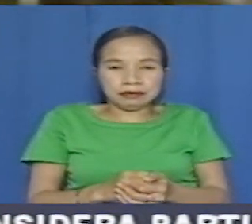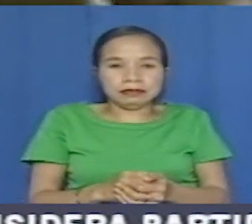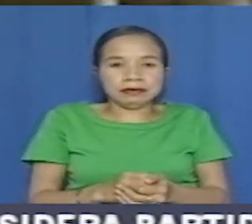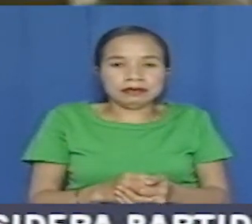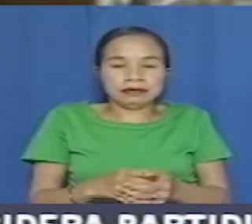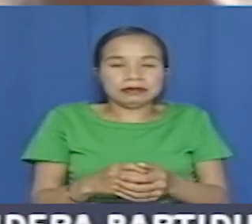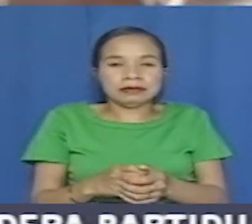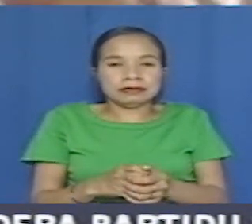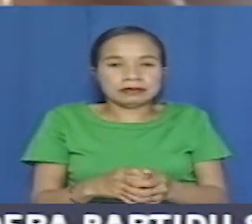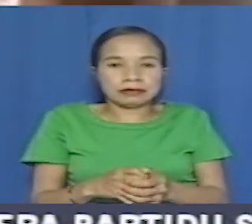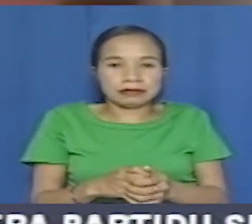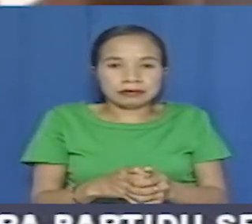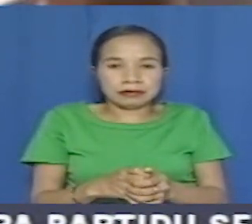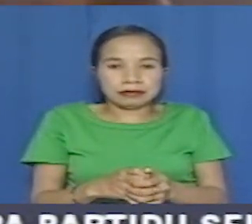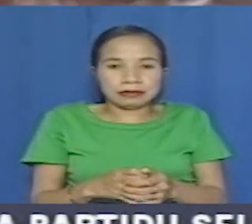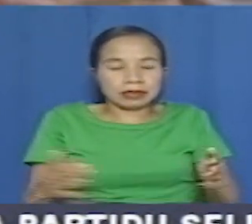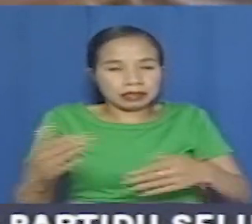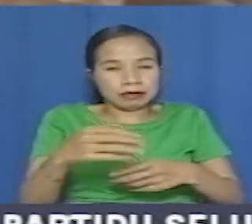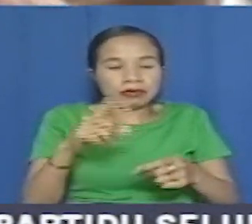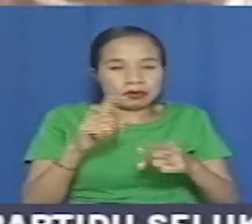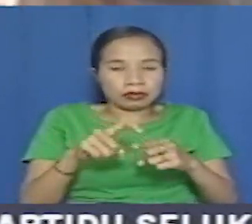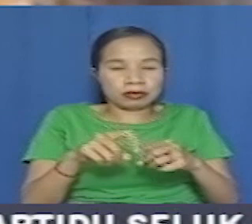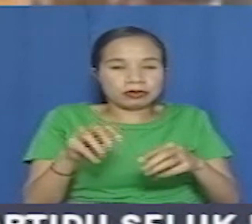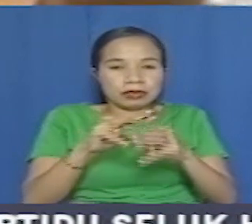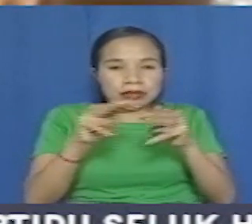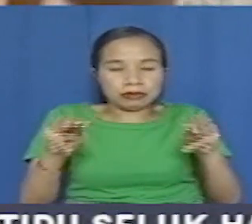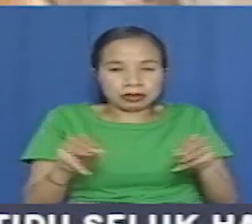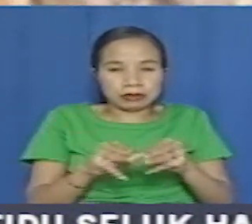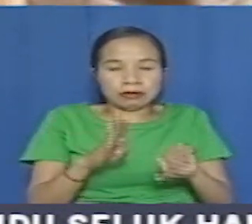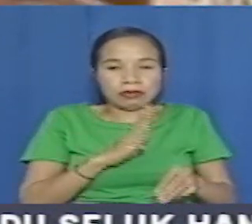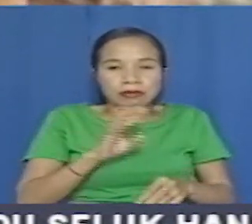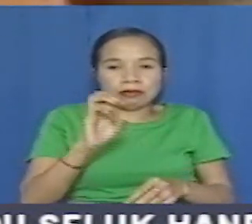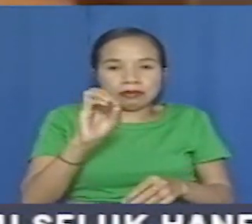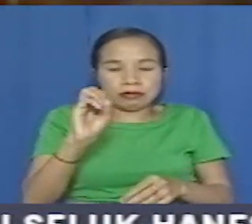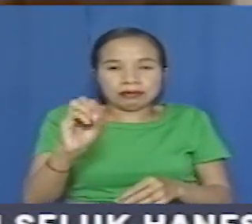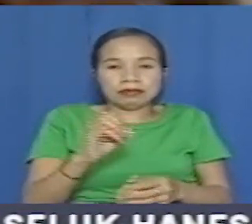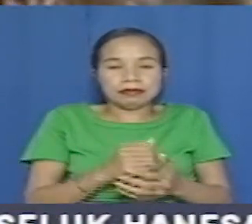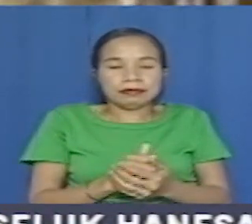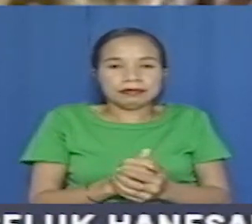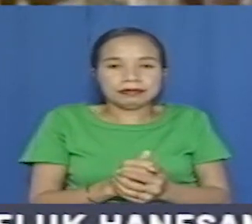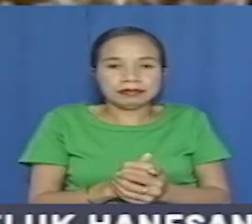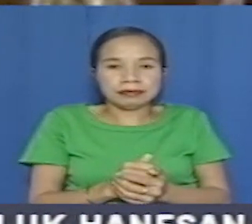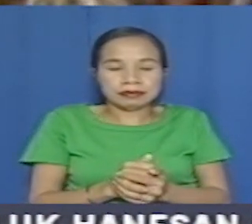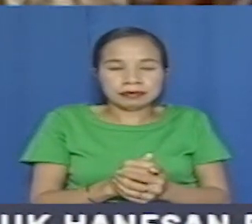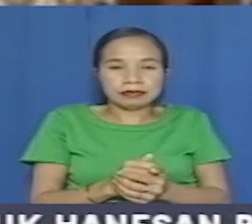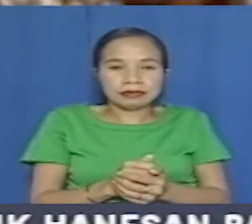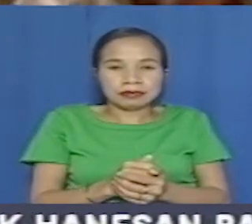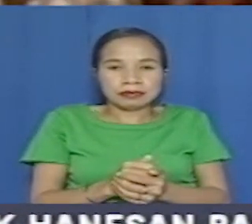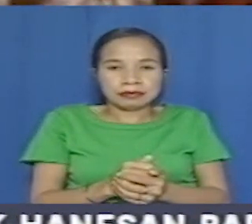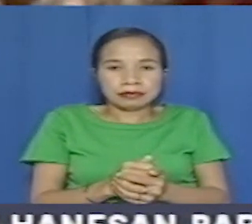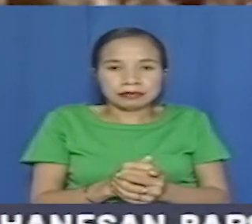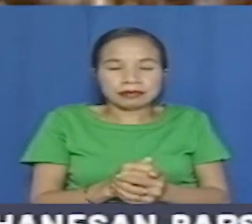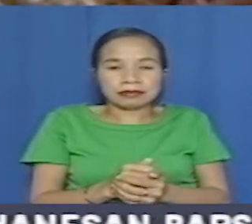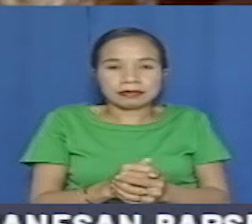tos cooperativa Hectares Hat, Yesuku Maushiga, Postu Administrativo Hatubiliko, Municipio Ainaru. Secretário Região